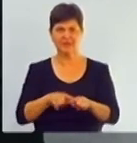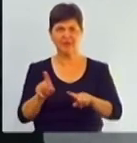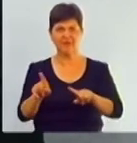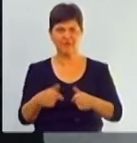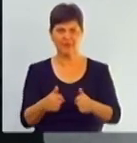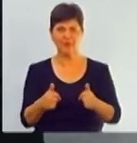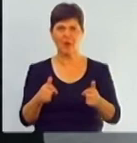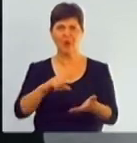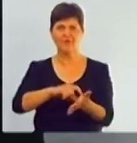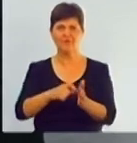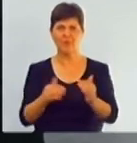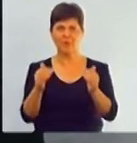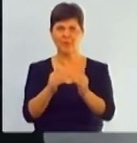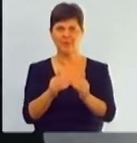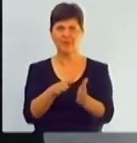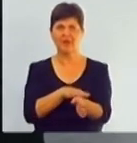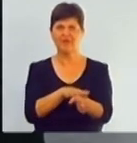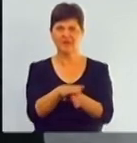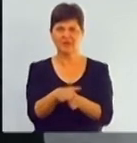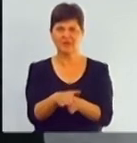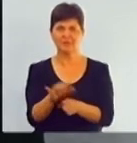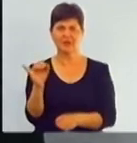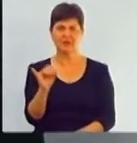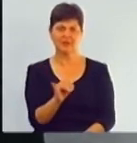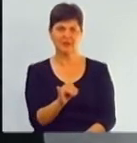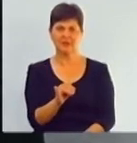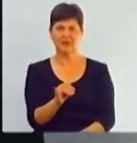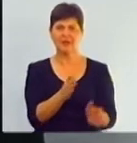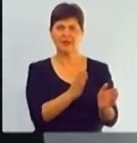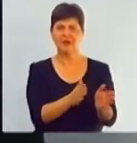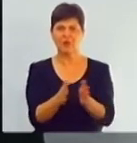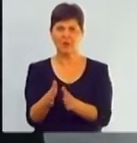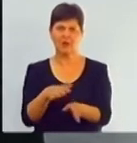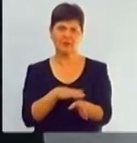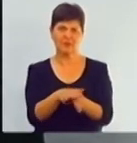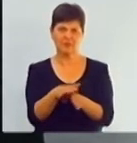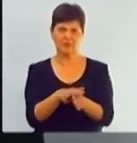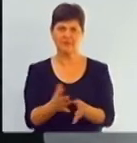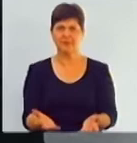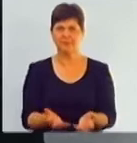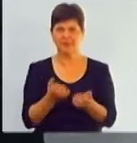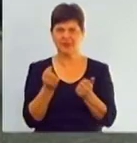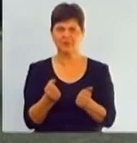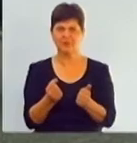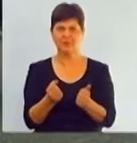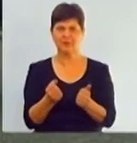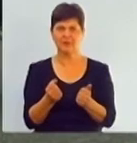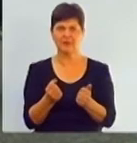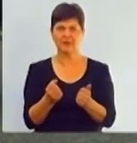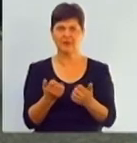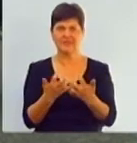об'єкті витримані і регулярно дотримуються і підтримуються в справному стані системи